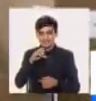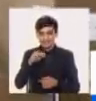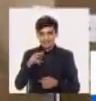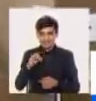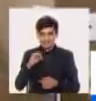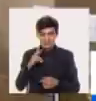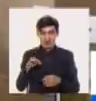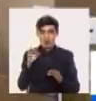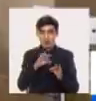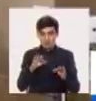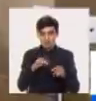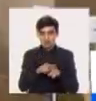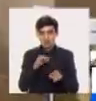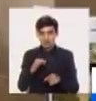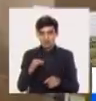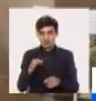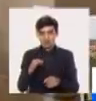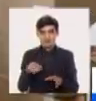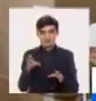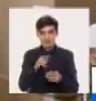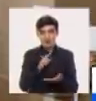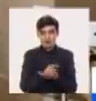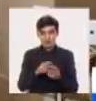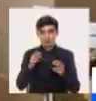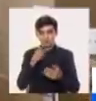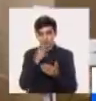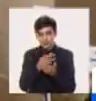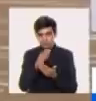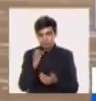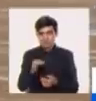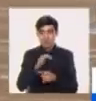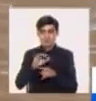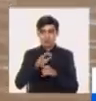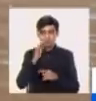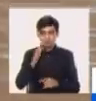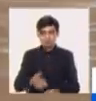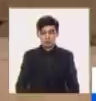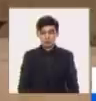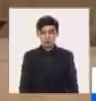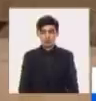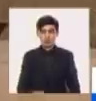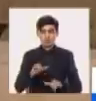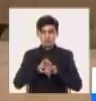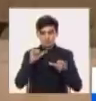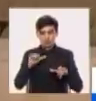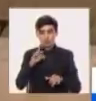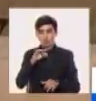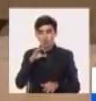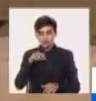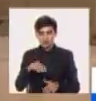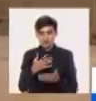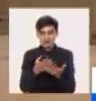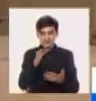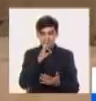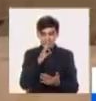процедура көңілінде бәрі таратылып жібереді. Увеличился рост различного рода